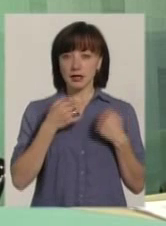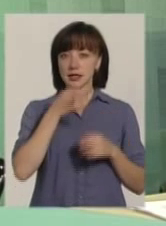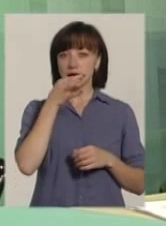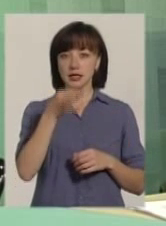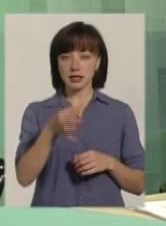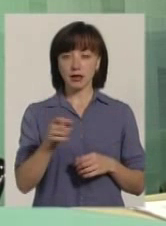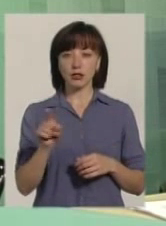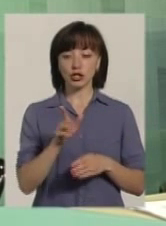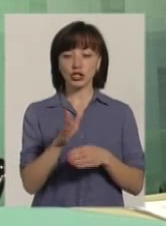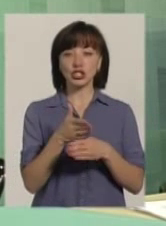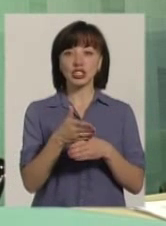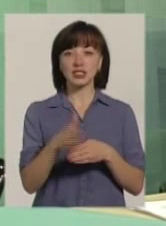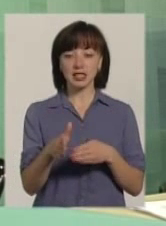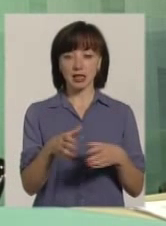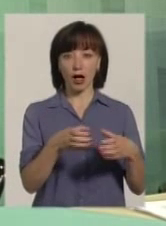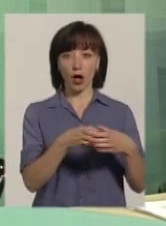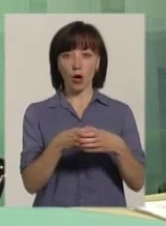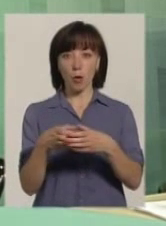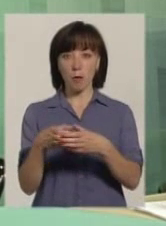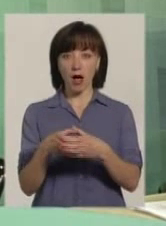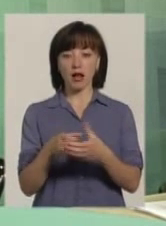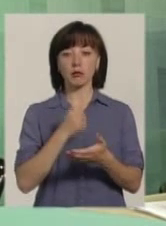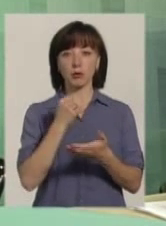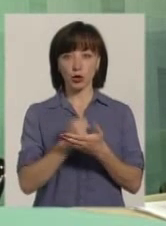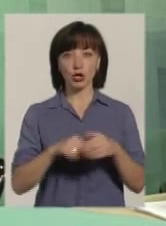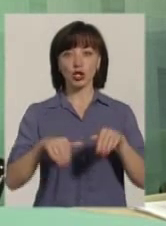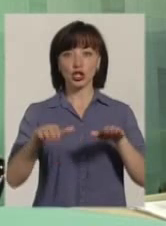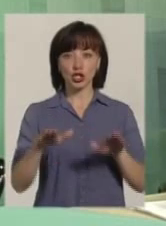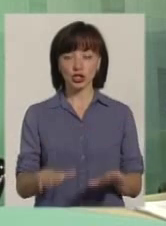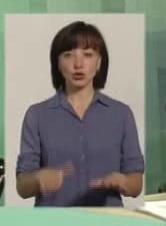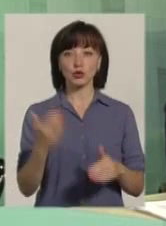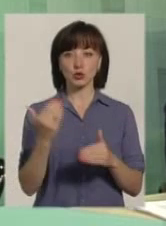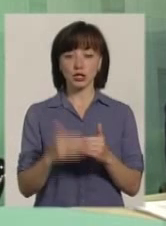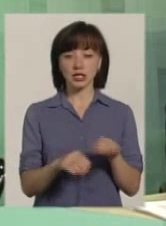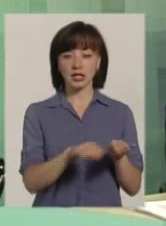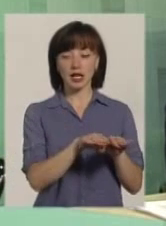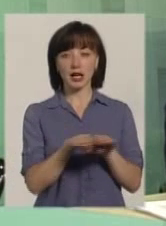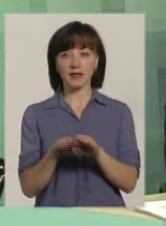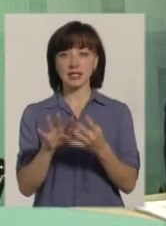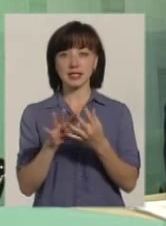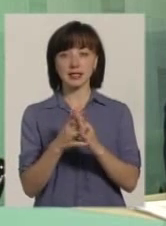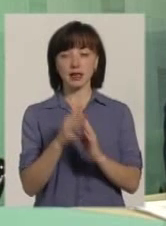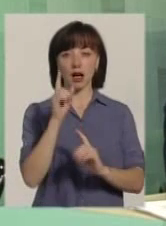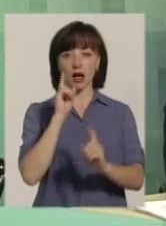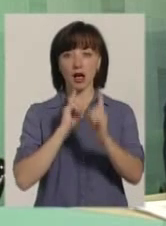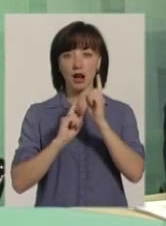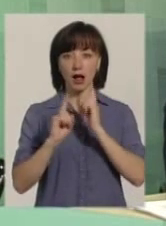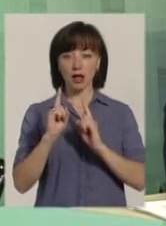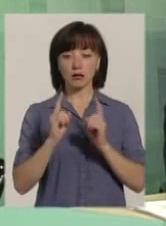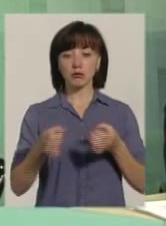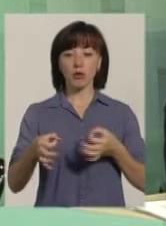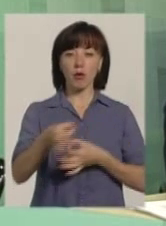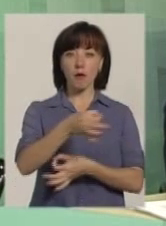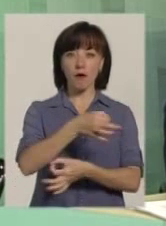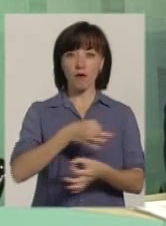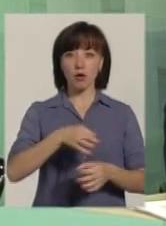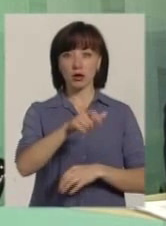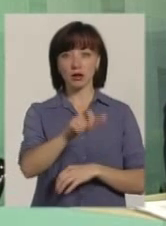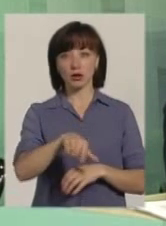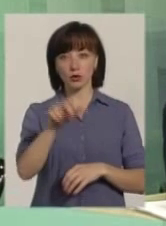яка вже прийняла рішення, тобто це вже ті громади, які прийняли рішення на рівні сільських рад, провели обговорення в громадах і